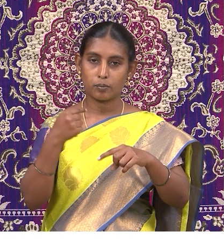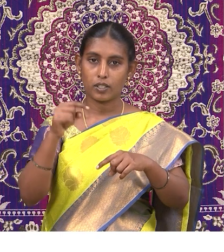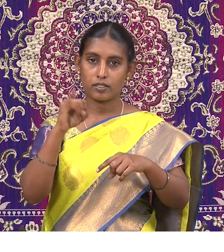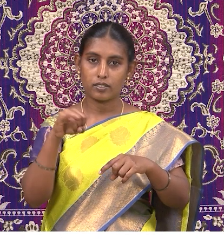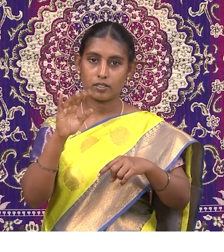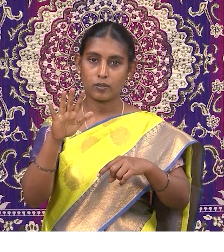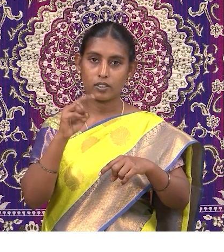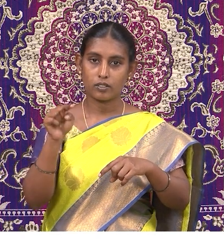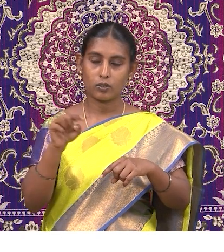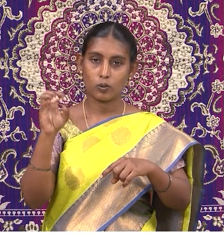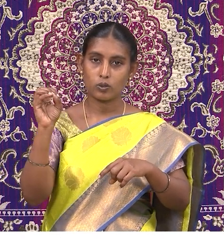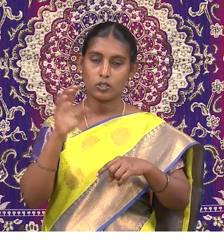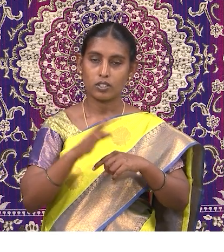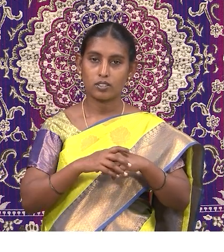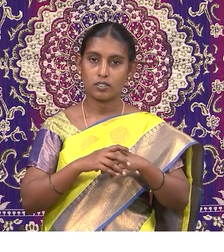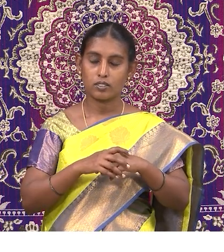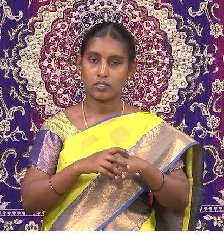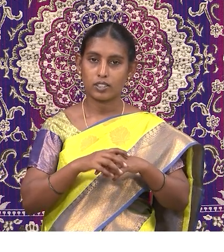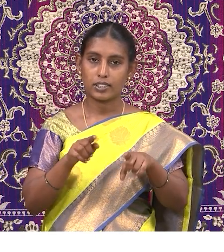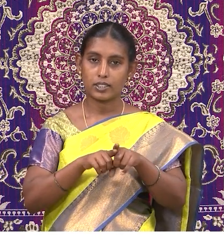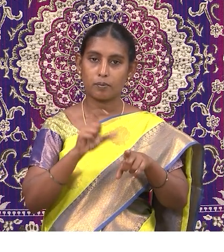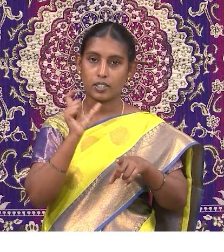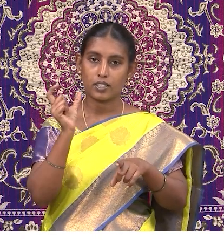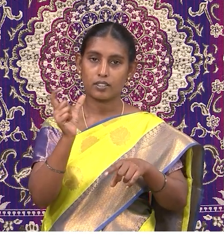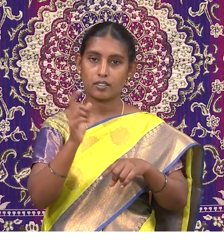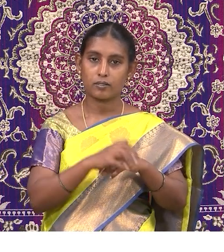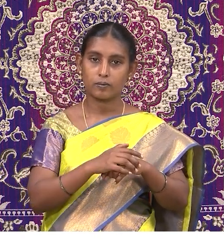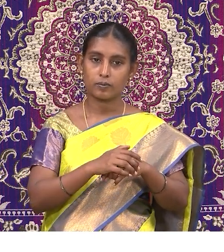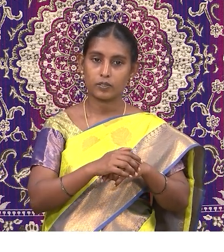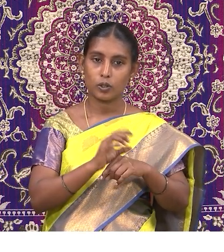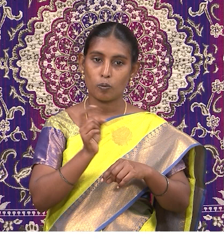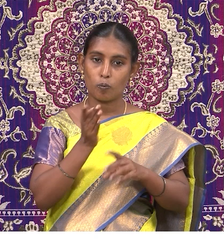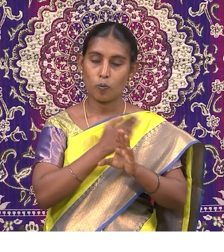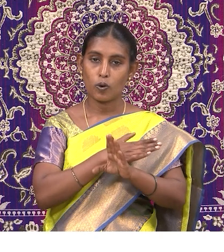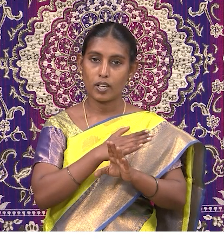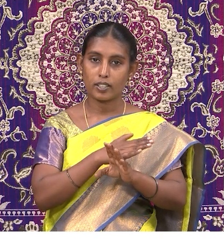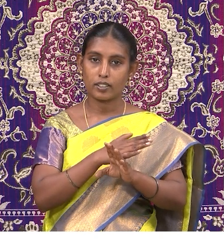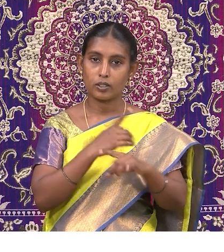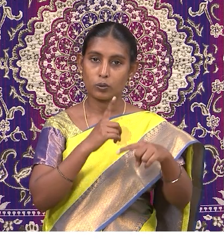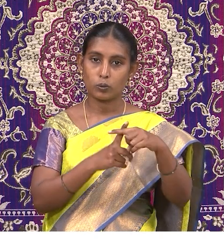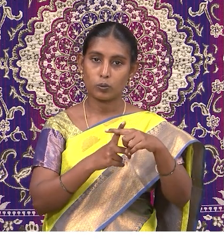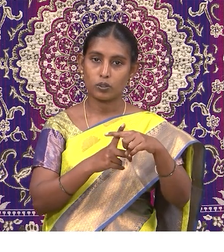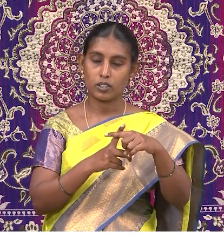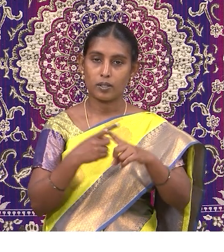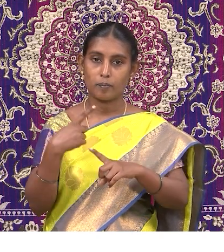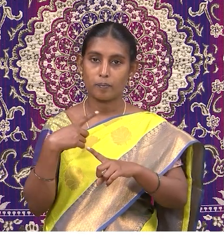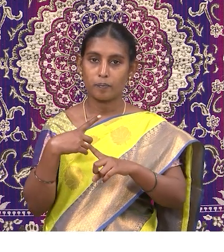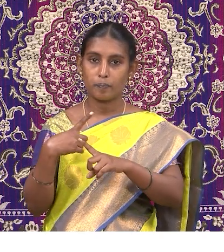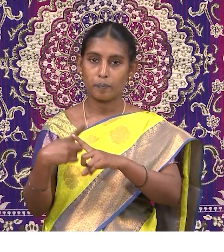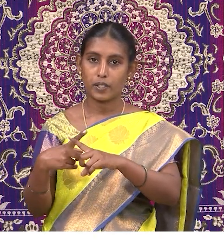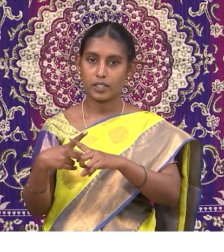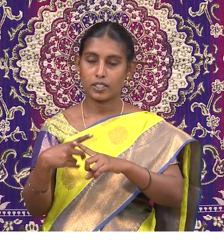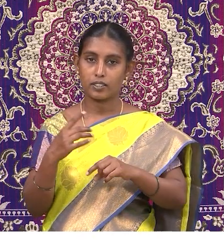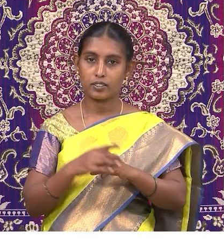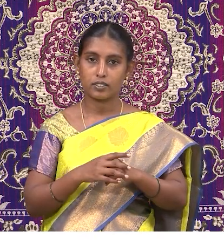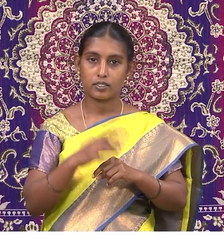8x-65=0 என்ற இருபடி சமன்பாட்டின் மூலங்களின் கூடுதல் மற்றும் பெருக்கற்